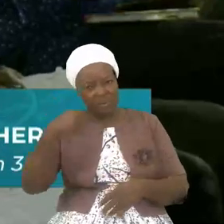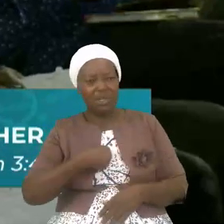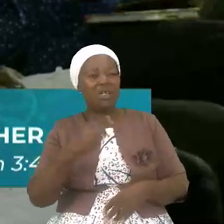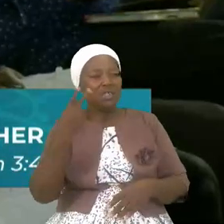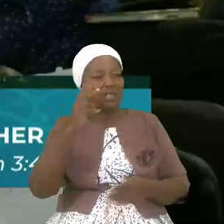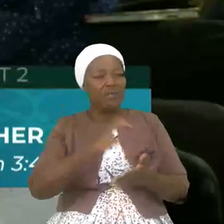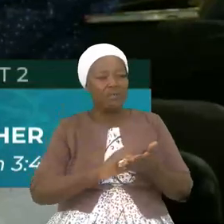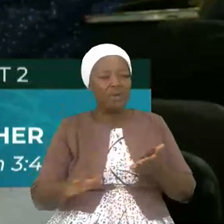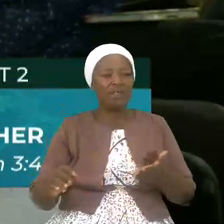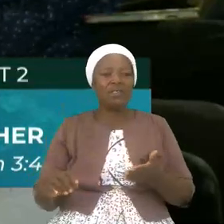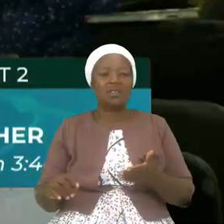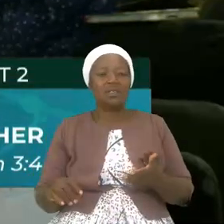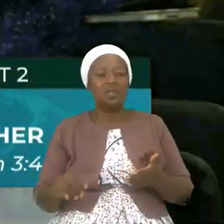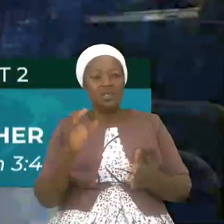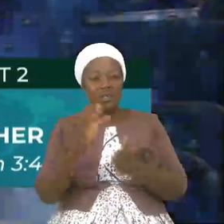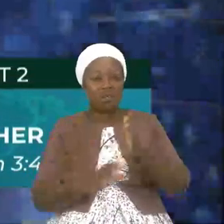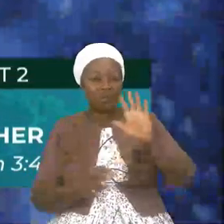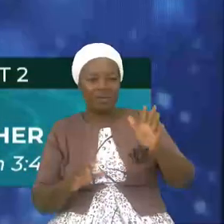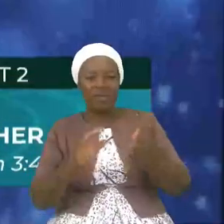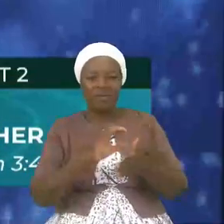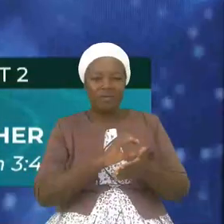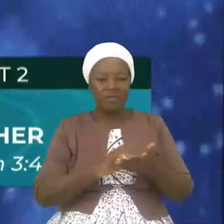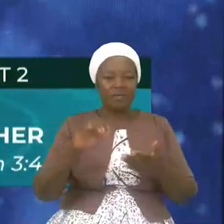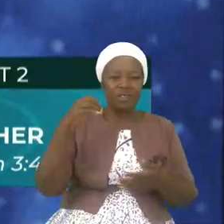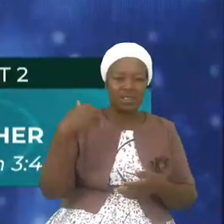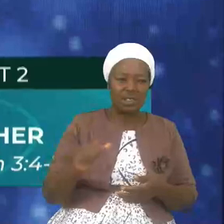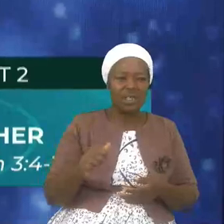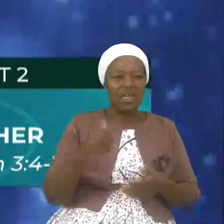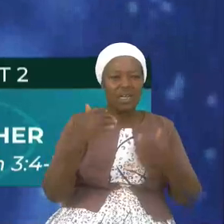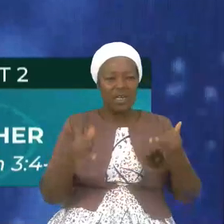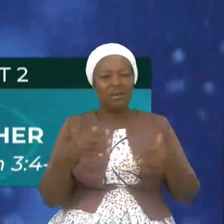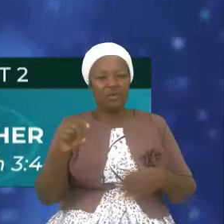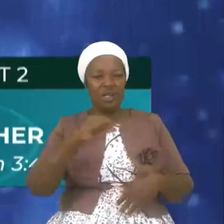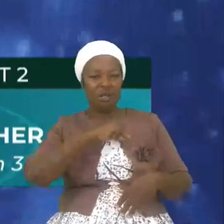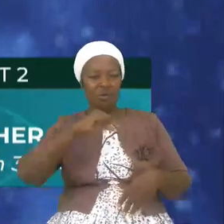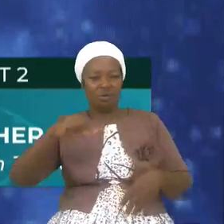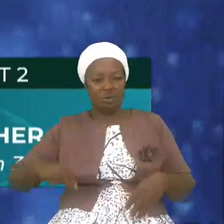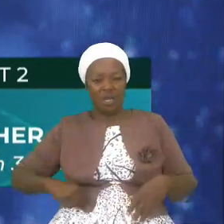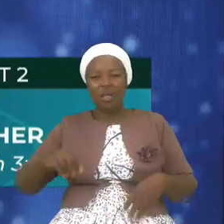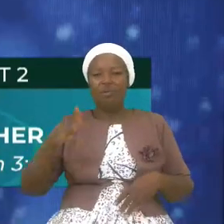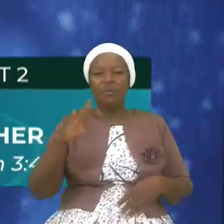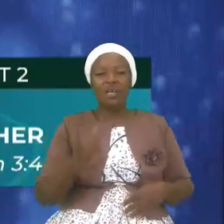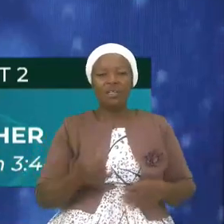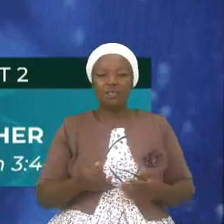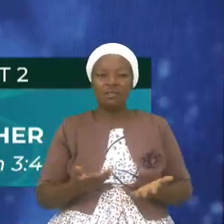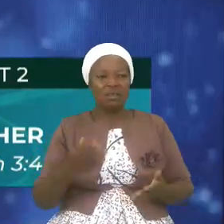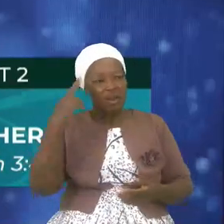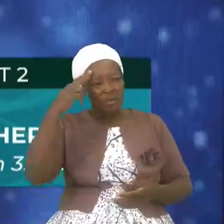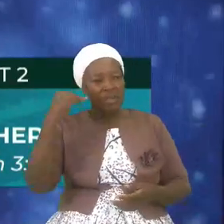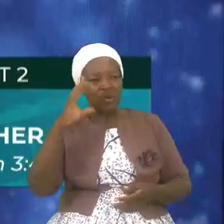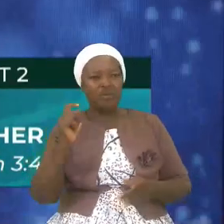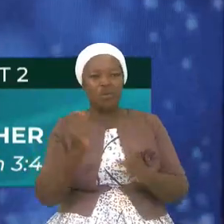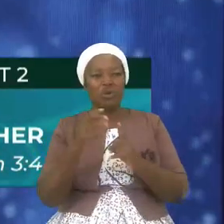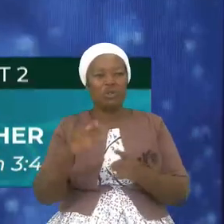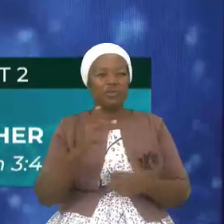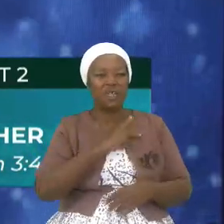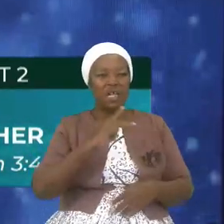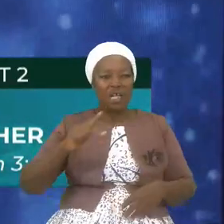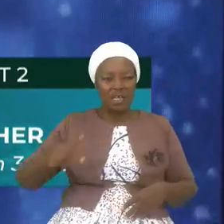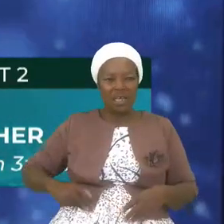10. La reine, à cause des paroles du roi et de ses grands, entra dans